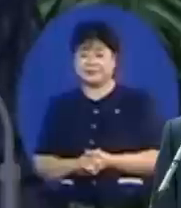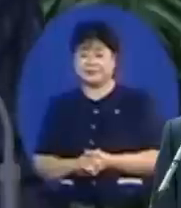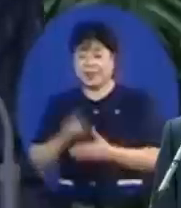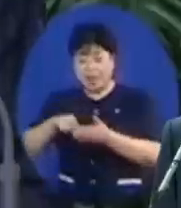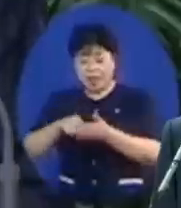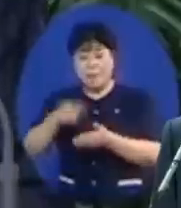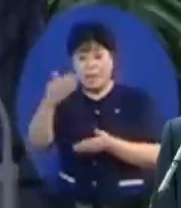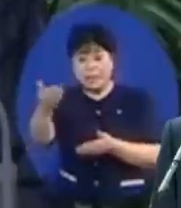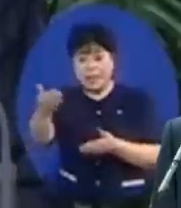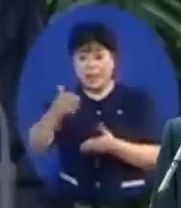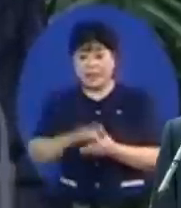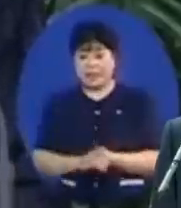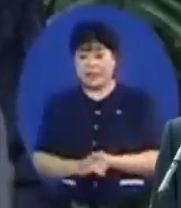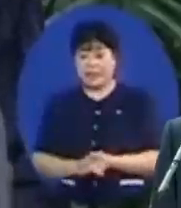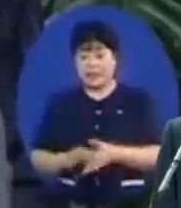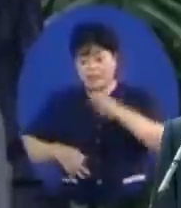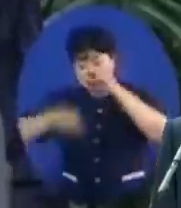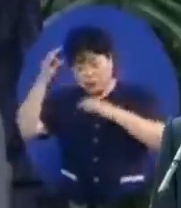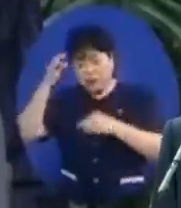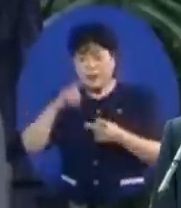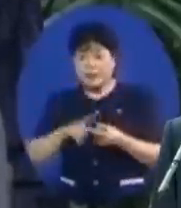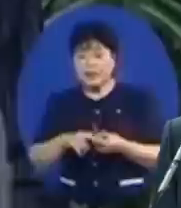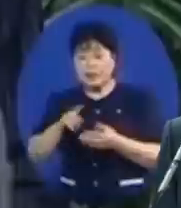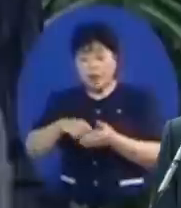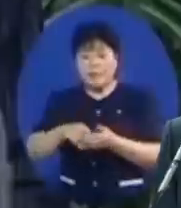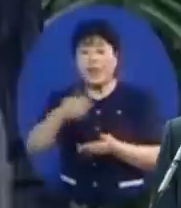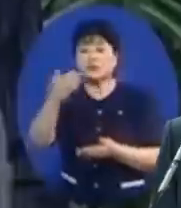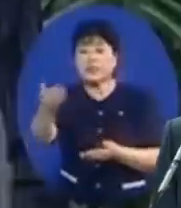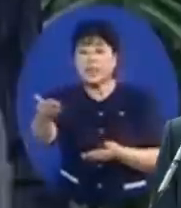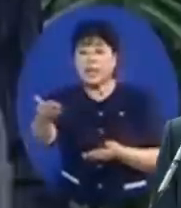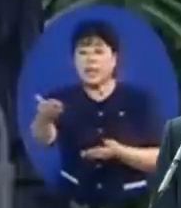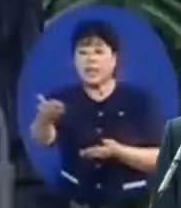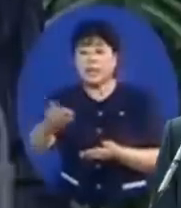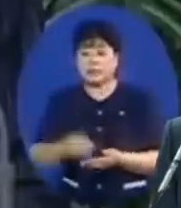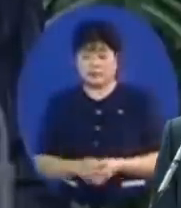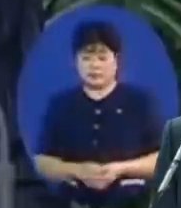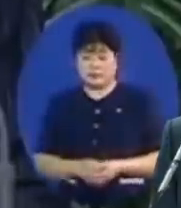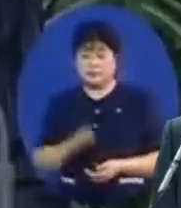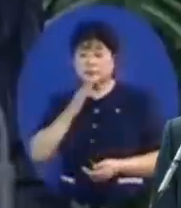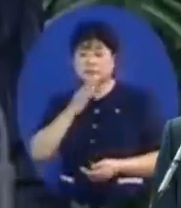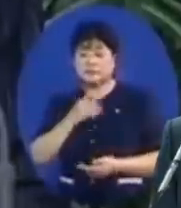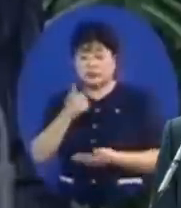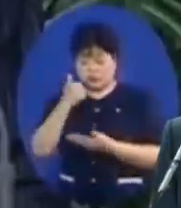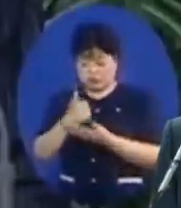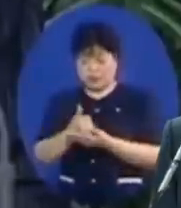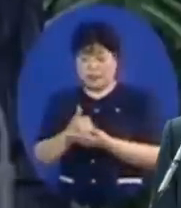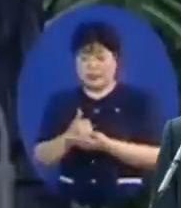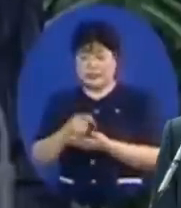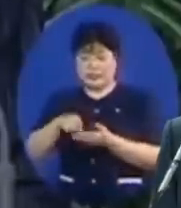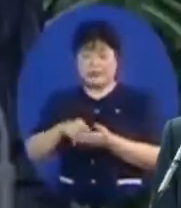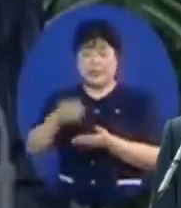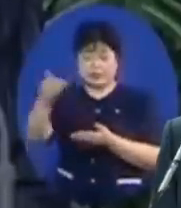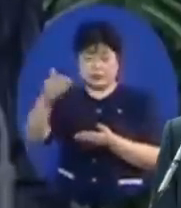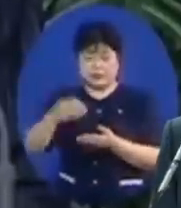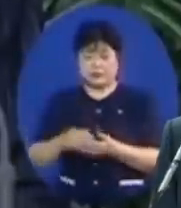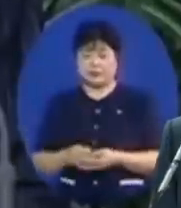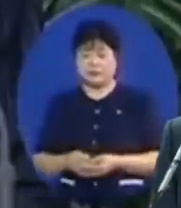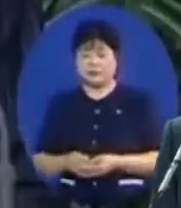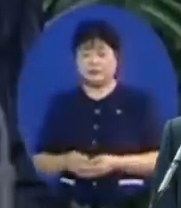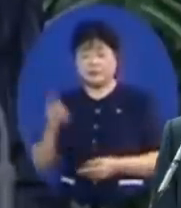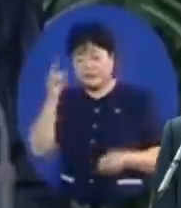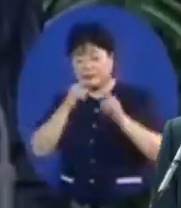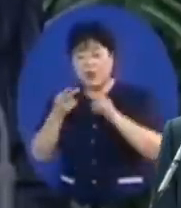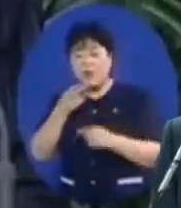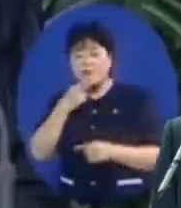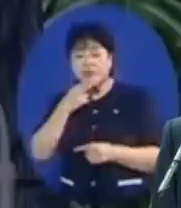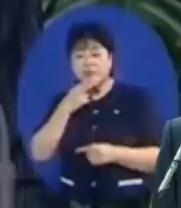보상을 해야 되는 것입니다. 실수한 만큼 보상을 해야 되는데 그것을 속건제라고 하는 것입니다. 이 흠없는 수양을